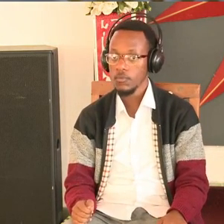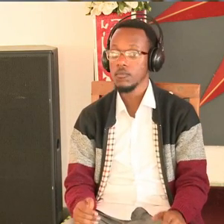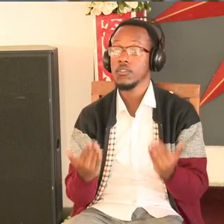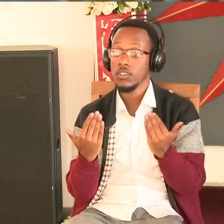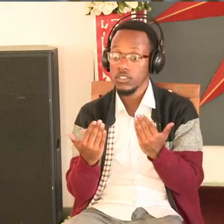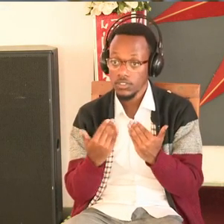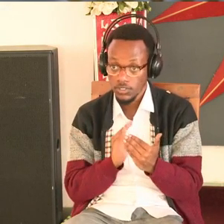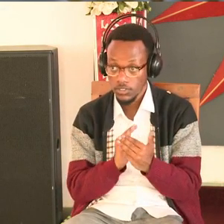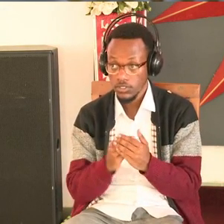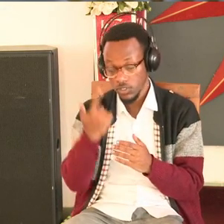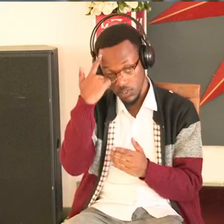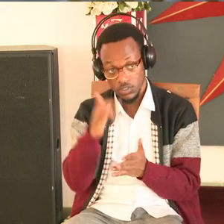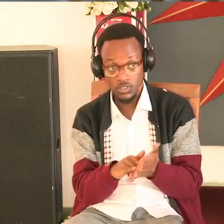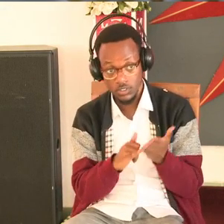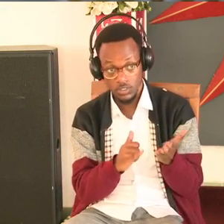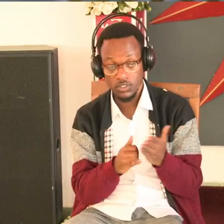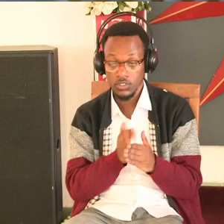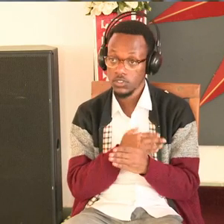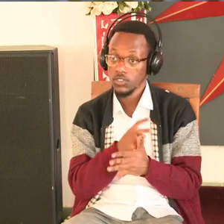noneho kubw'ibyo